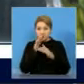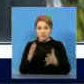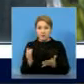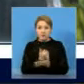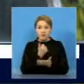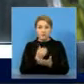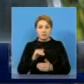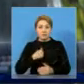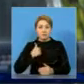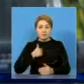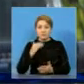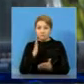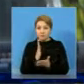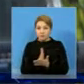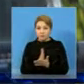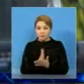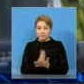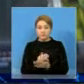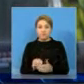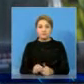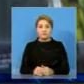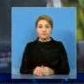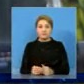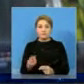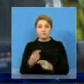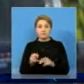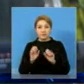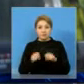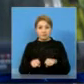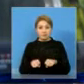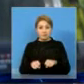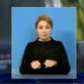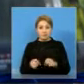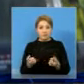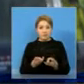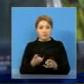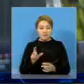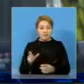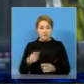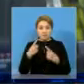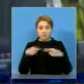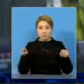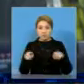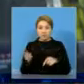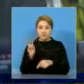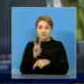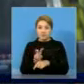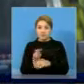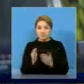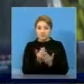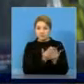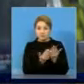тізімдер, солдаттардың тізімдері бар шығар деп, соны беріп атымыз. Мүмкіндігі келген адамдар осы музейге келіп, тізімдерін